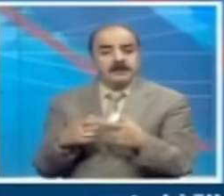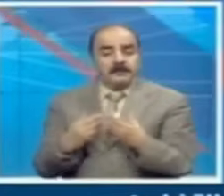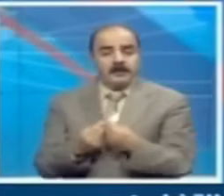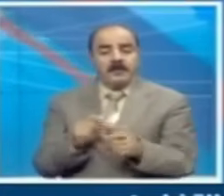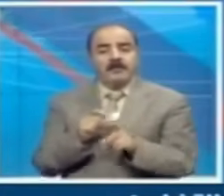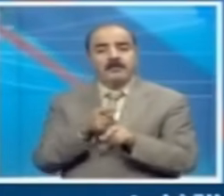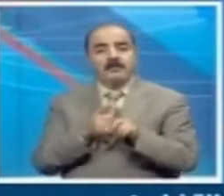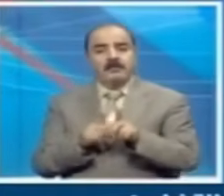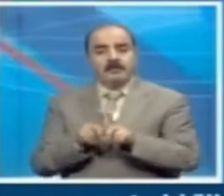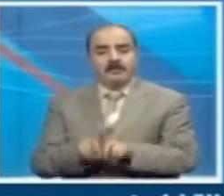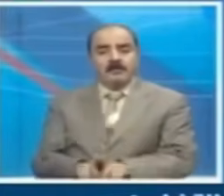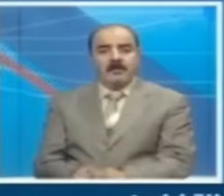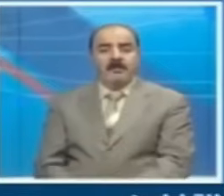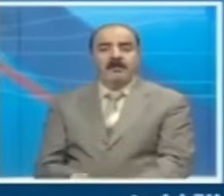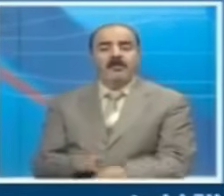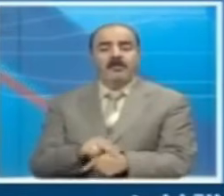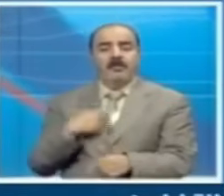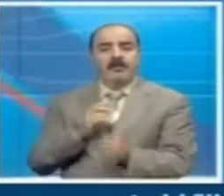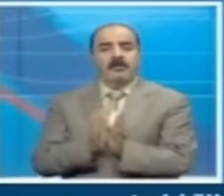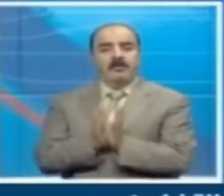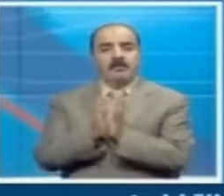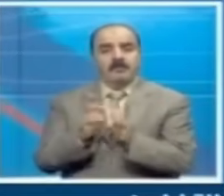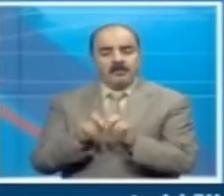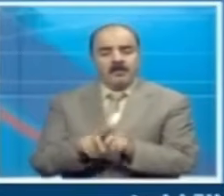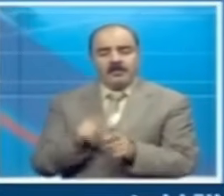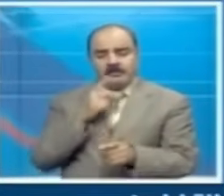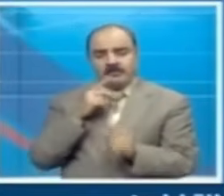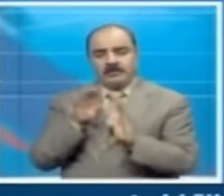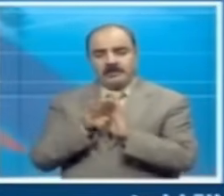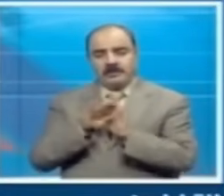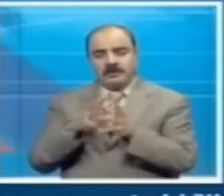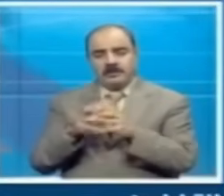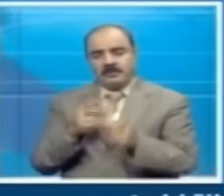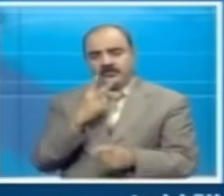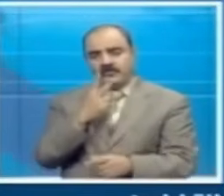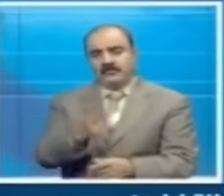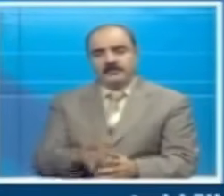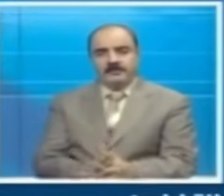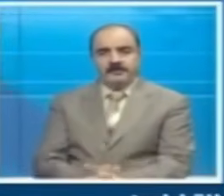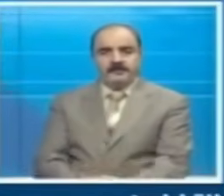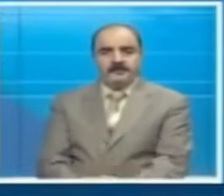مع رئيس الوزراء الدكتور مصطفى مدبولي ووزيرة التضامن الاجتماعي نيفين القباش.